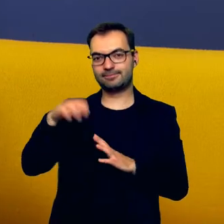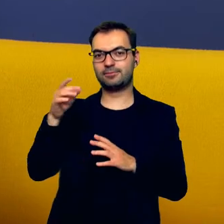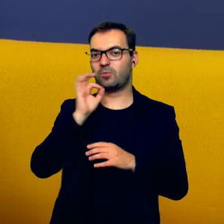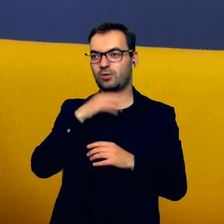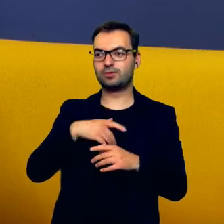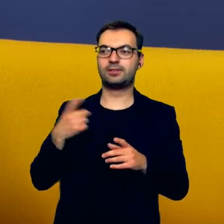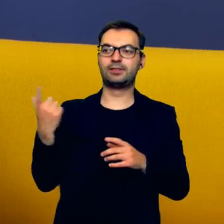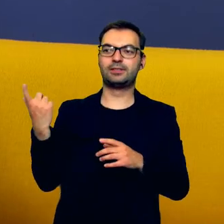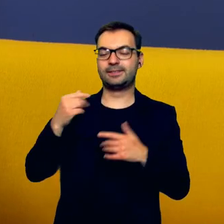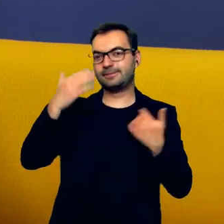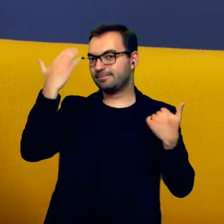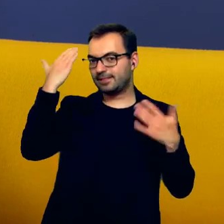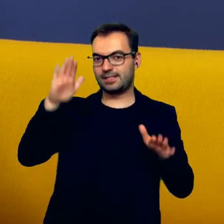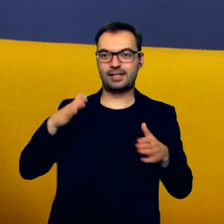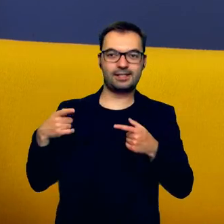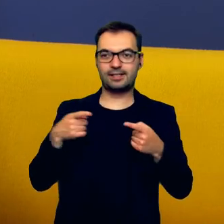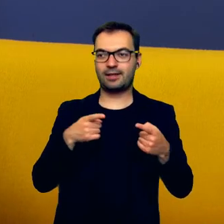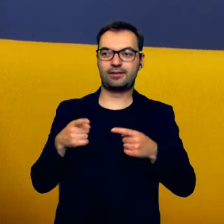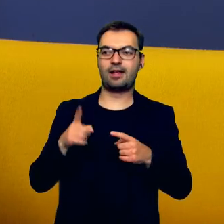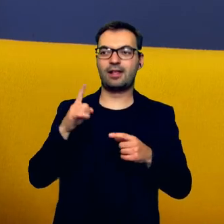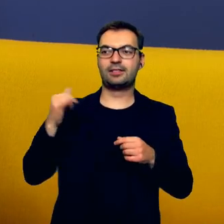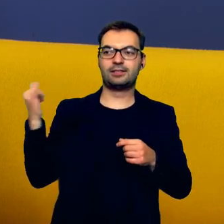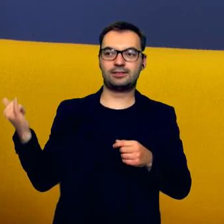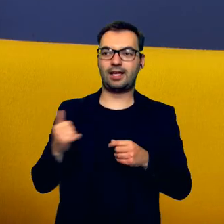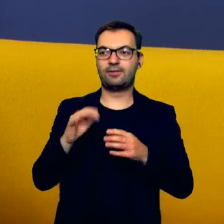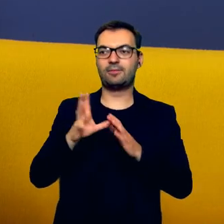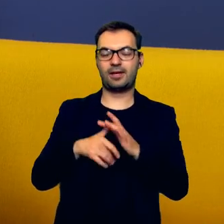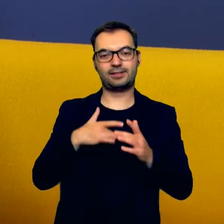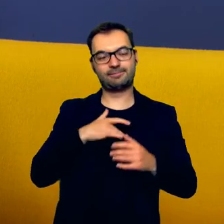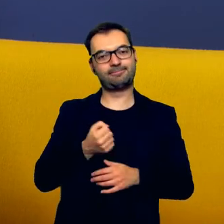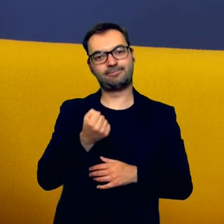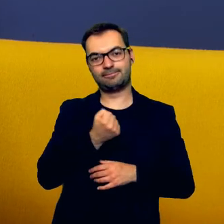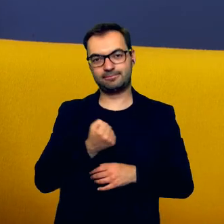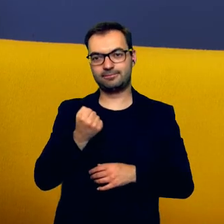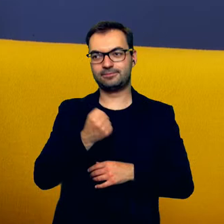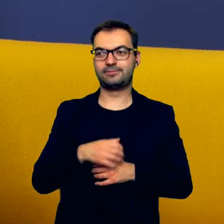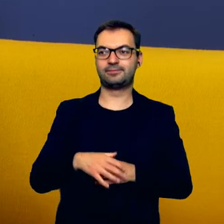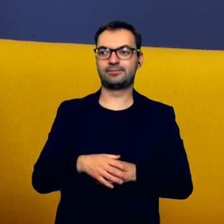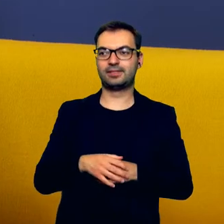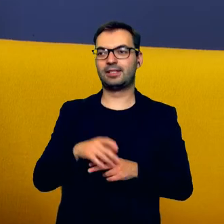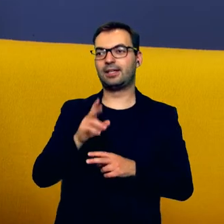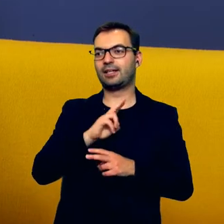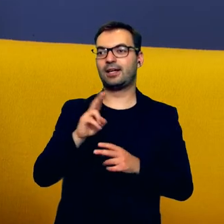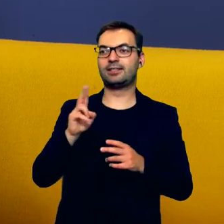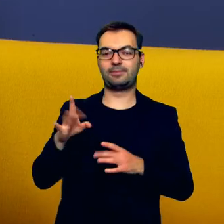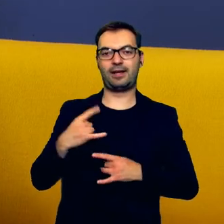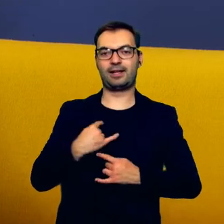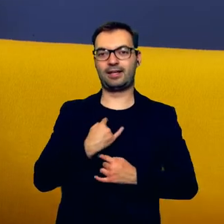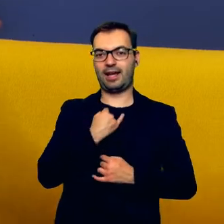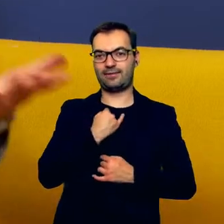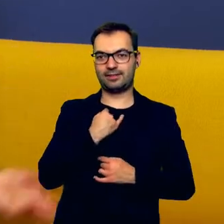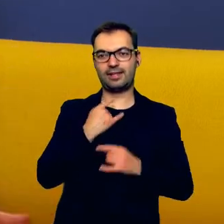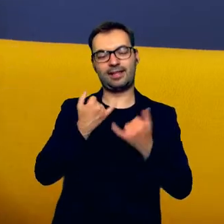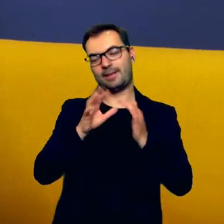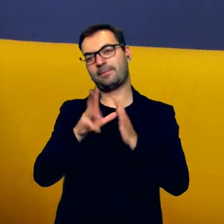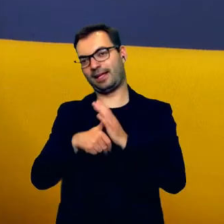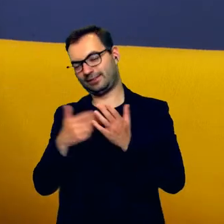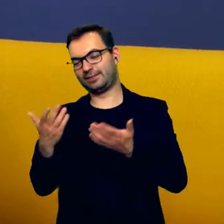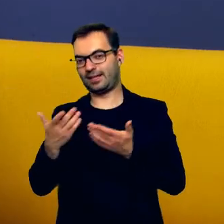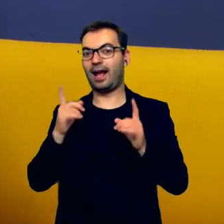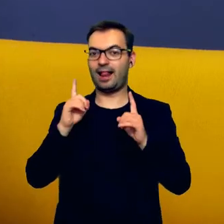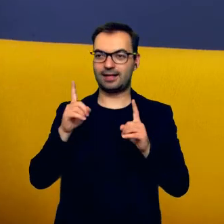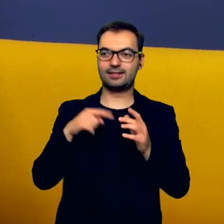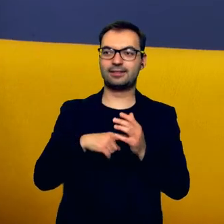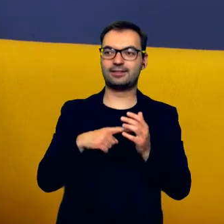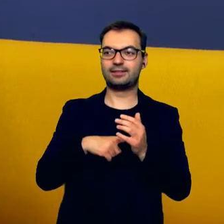naszej młodości, idziemy w nieznane. Ale zawsze będziemy te miasta nosili w sobie i każdy z nich ma krawat nieco innego miasta niż to, w którym się